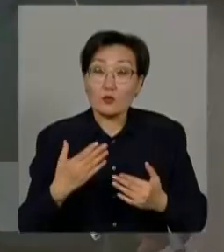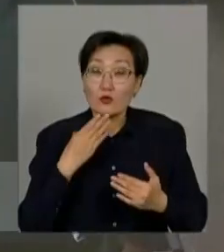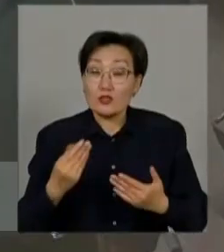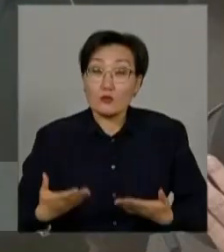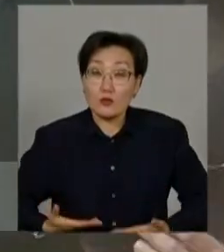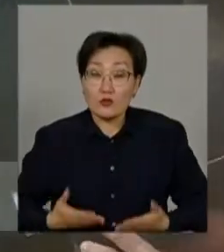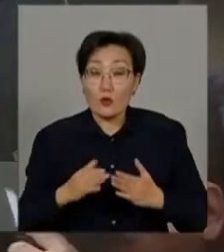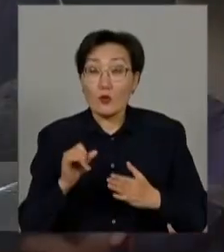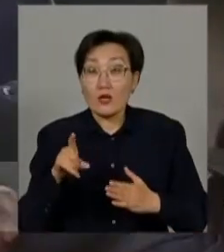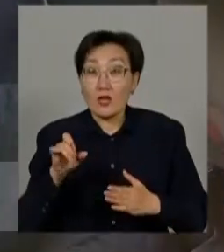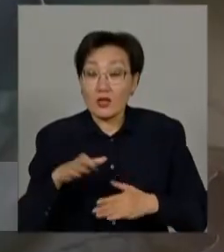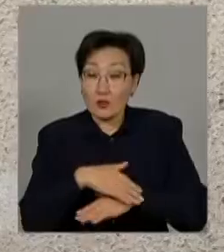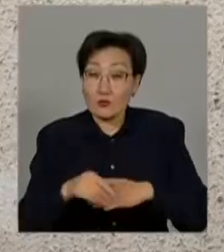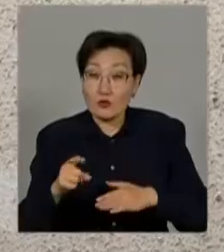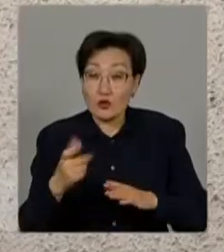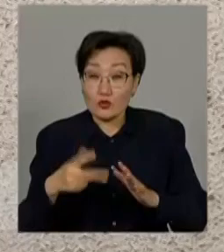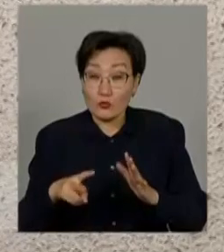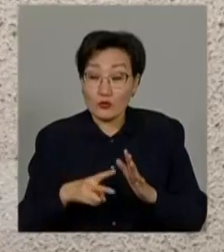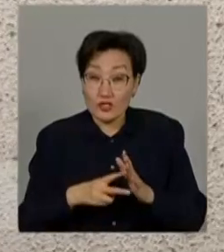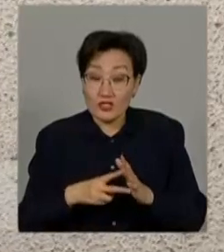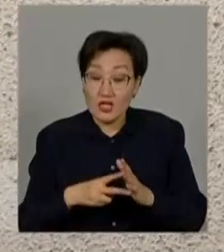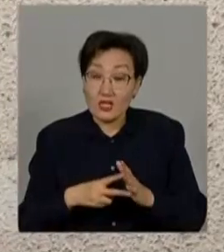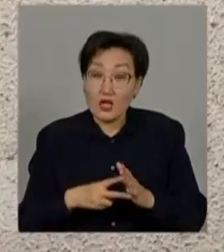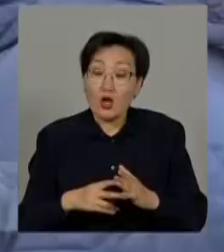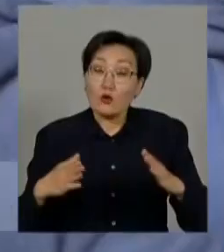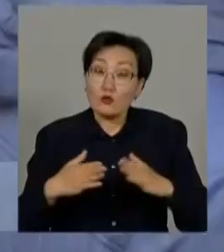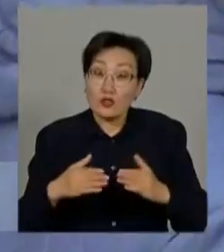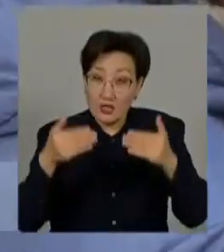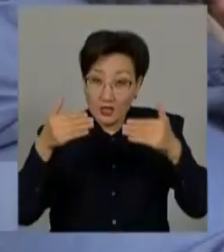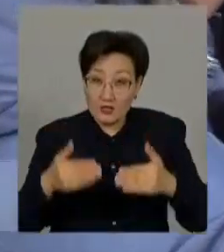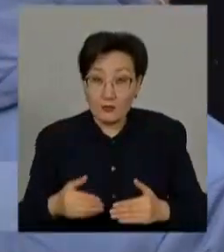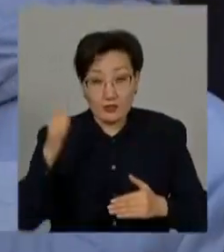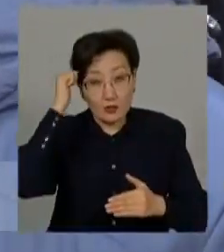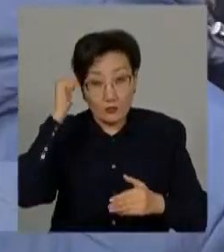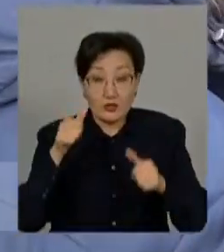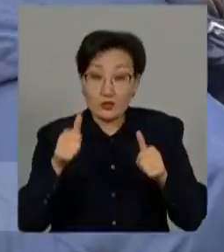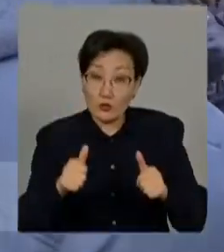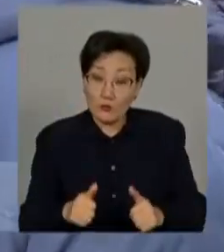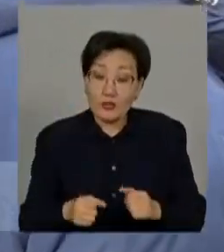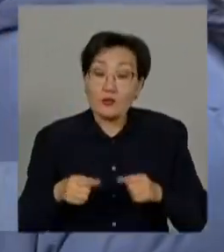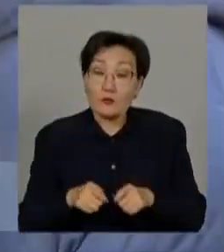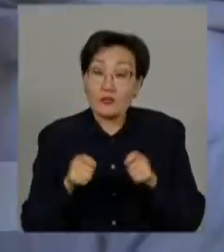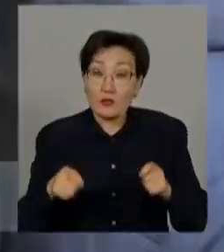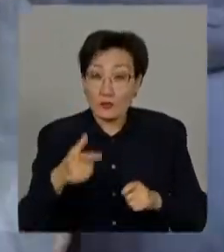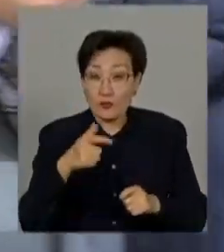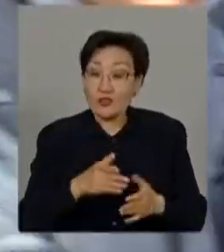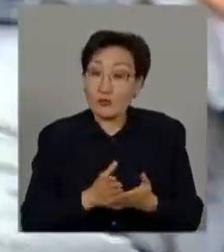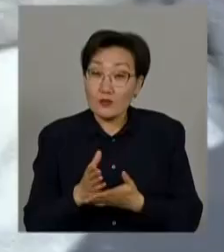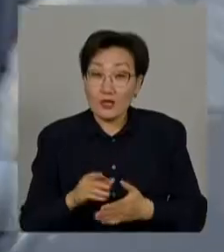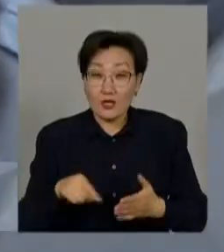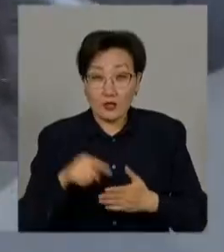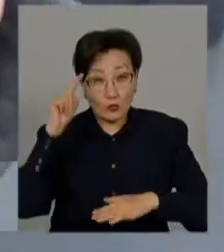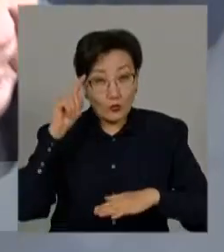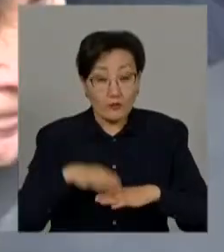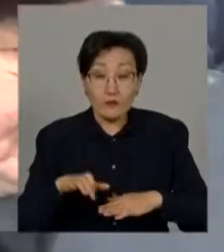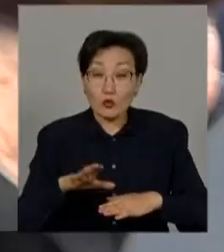тұрған Уәлиханов көшесіндегі 137-ші үйдің қасбетіне ескерткіш тақта орнатылды. Салтанатты ашылу рәсіміне қоғам зиялылары мен қала әкімі